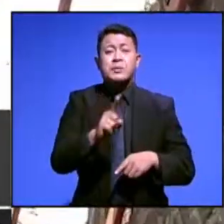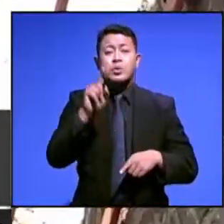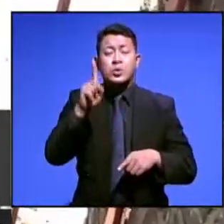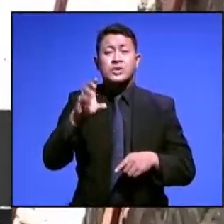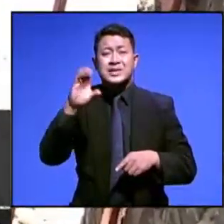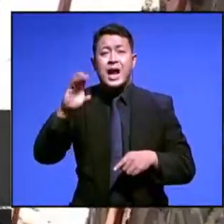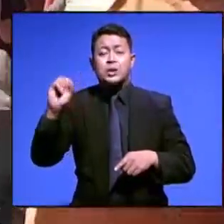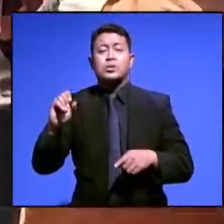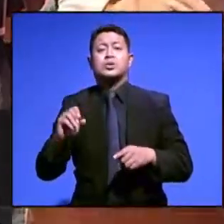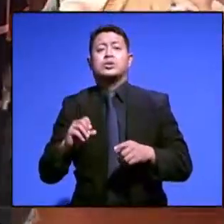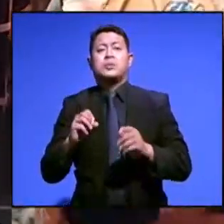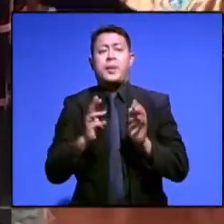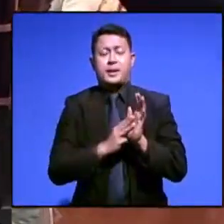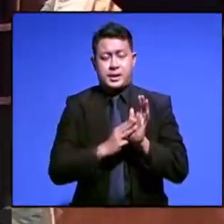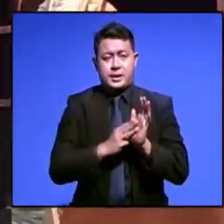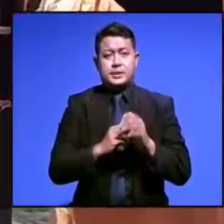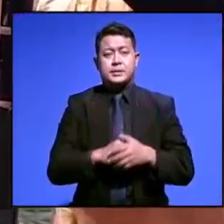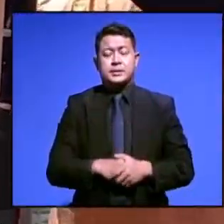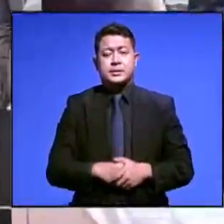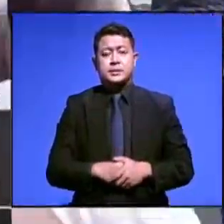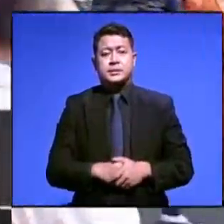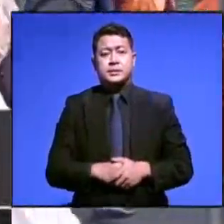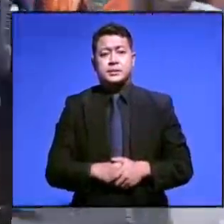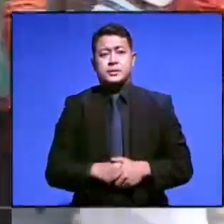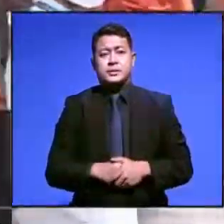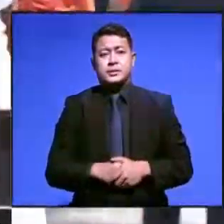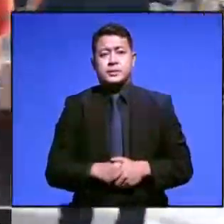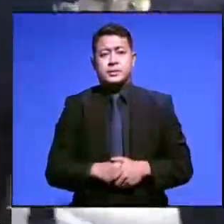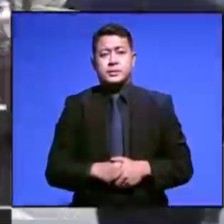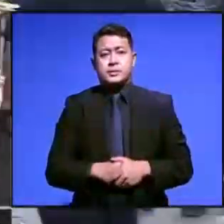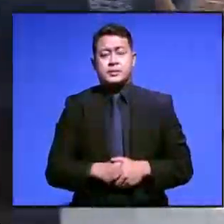meter persegi ini. Gali Putra, Jakarta.